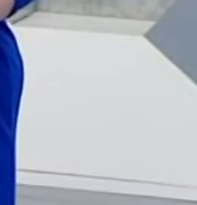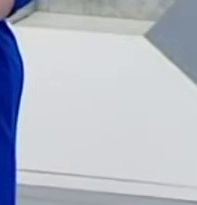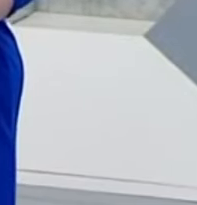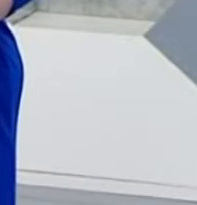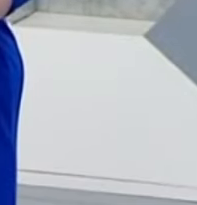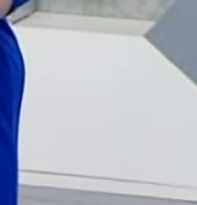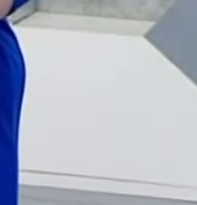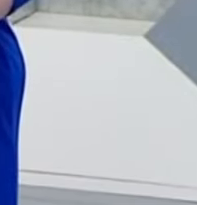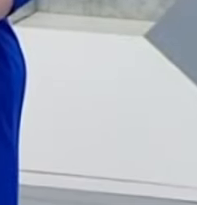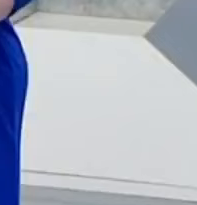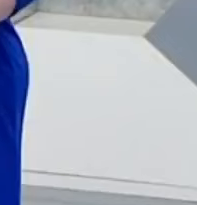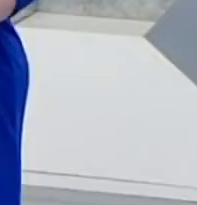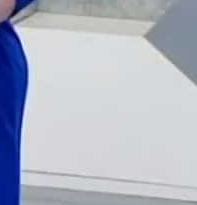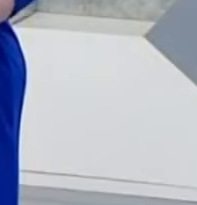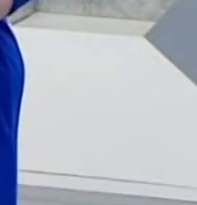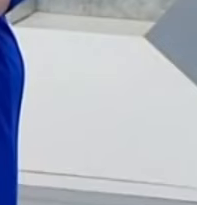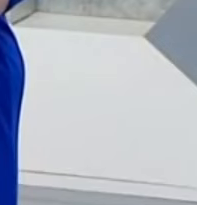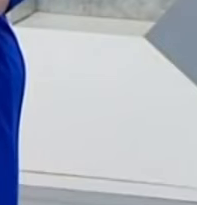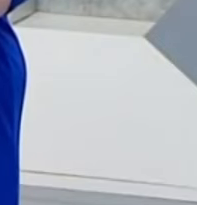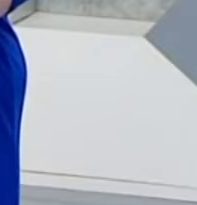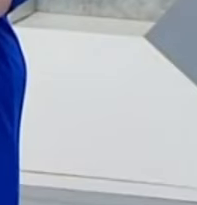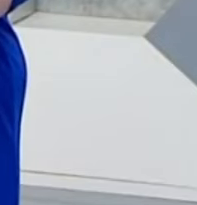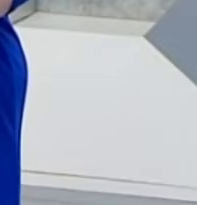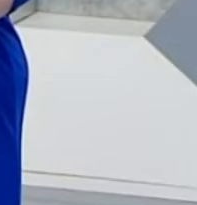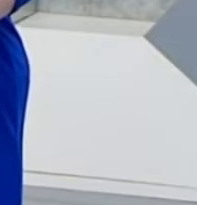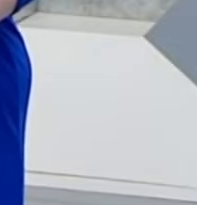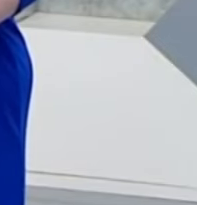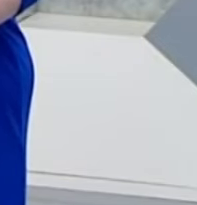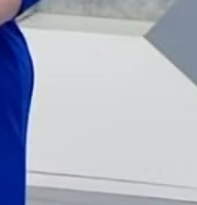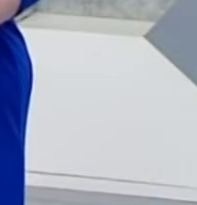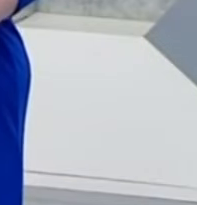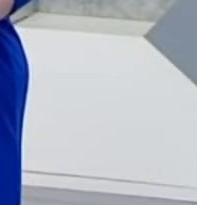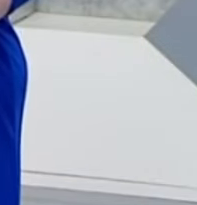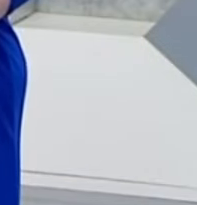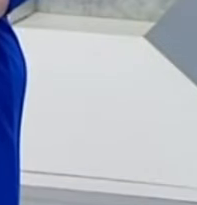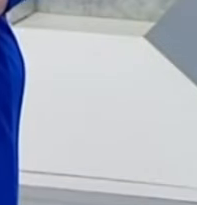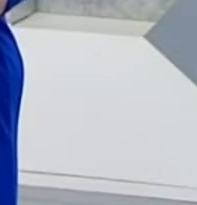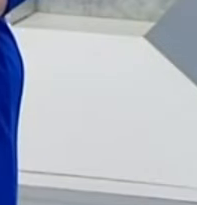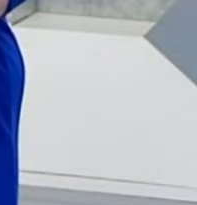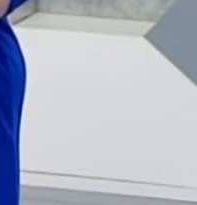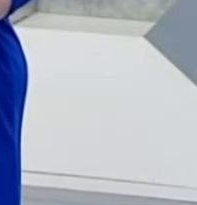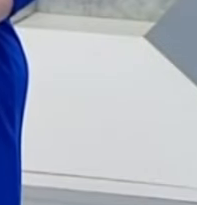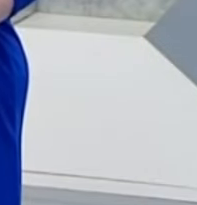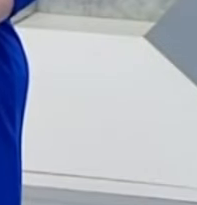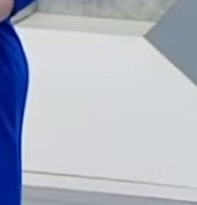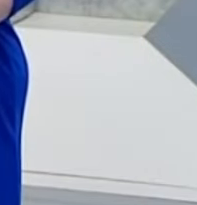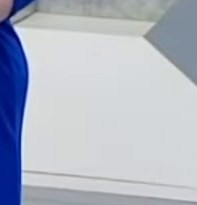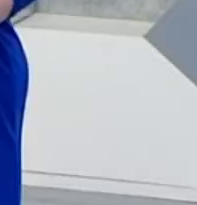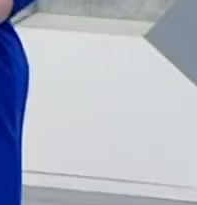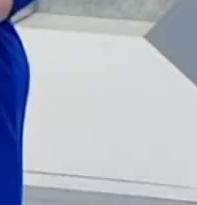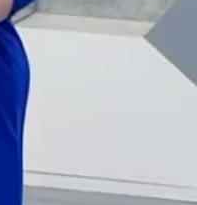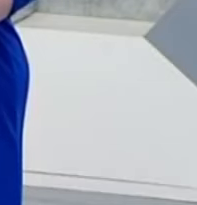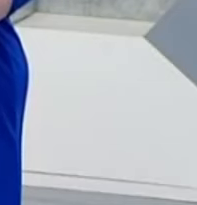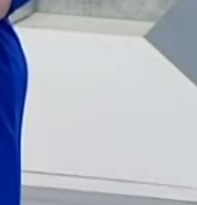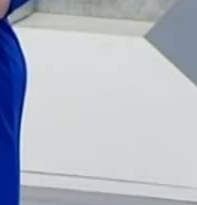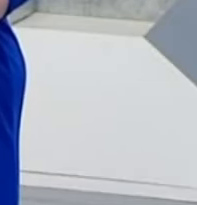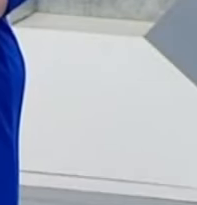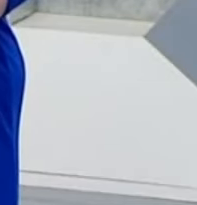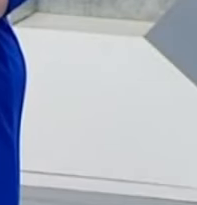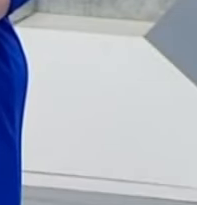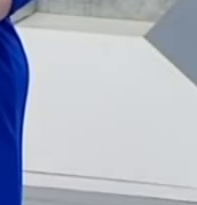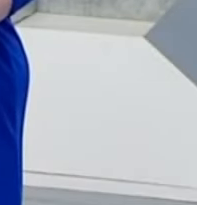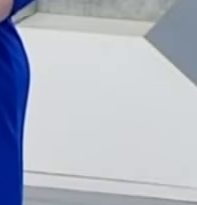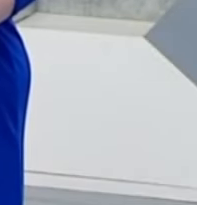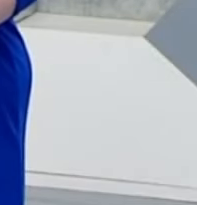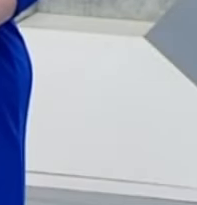Kapuso, para sa mga maiinit na balita, mag-subscribe sa GMA Integrated News sa YouTube. Sa mga kapuso naman abroad, subaybayan nyo kami sa